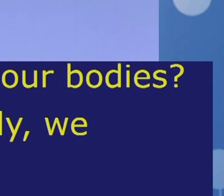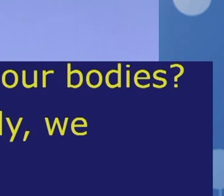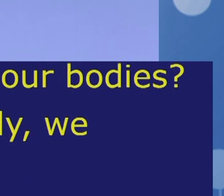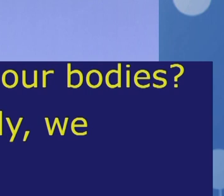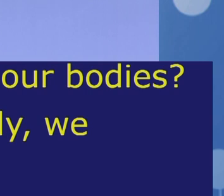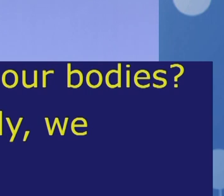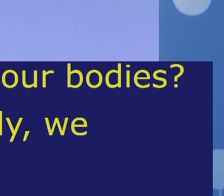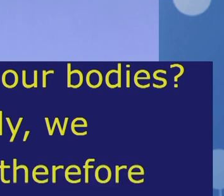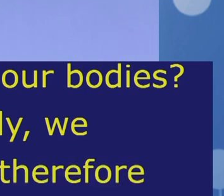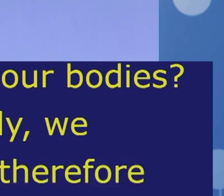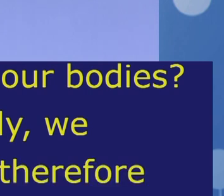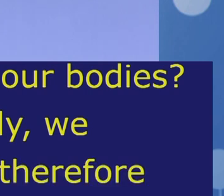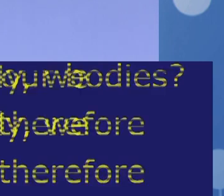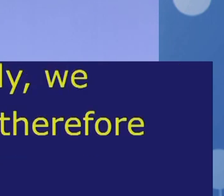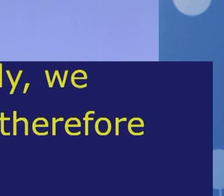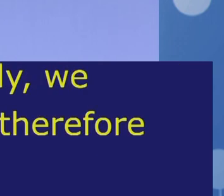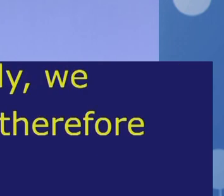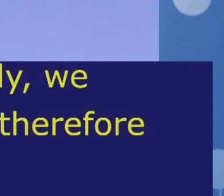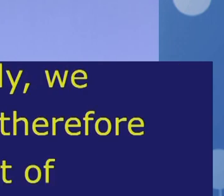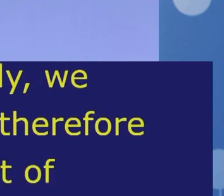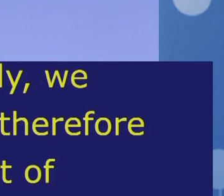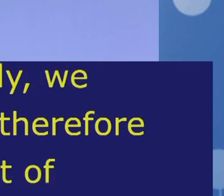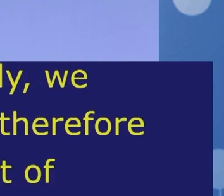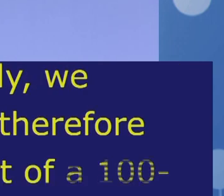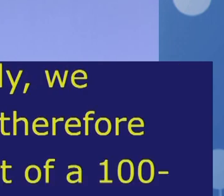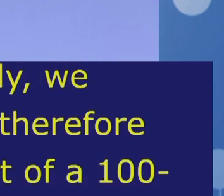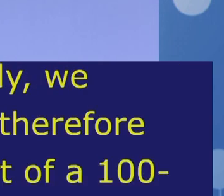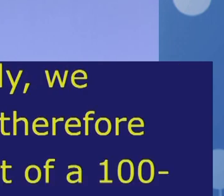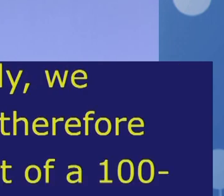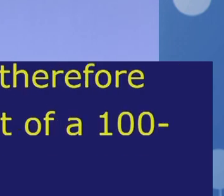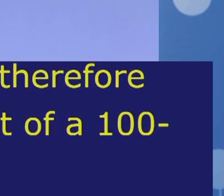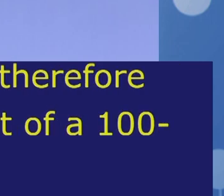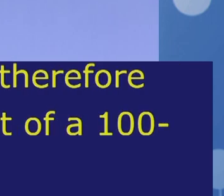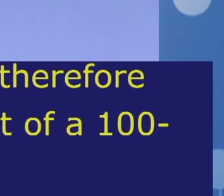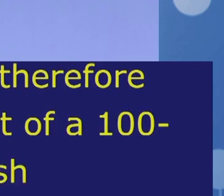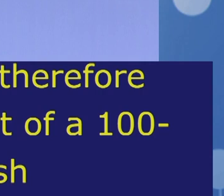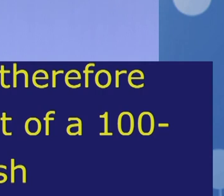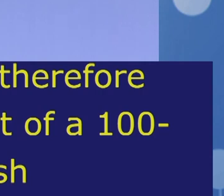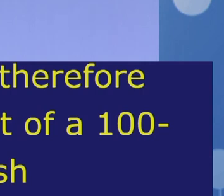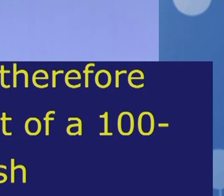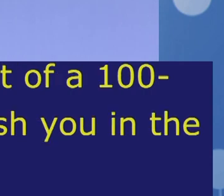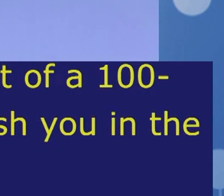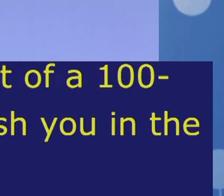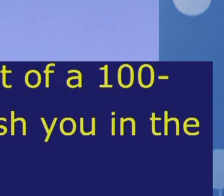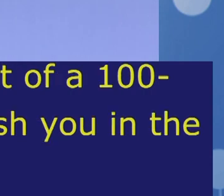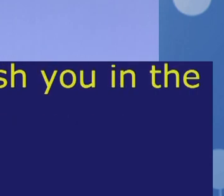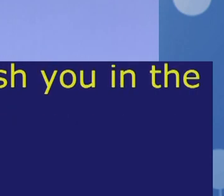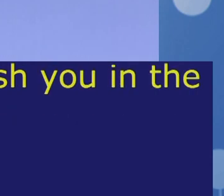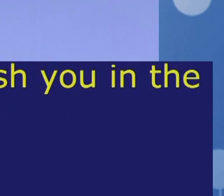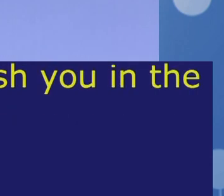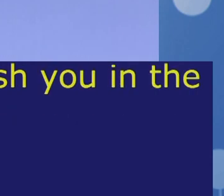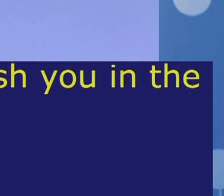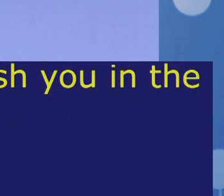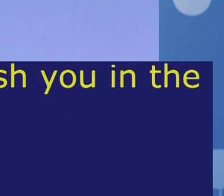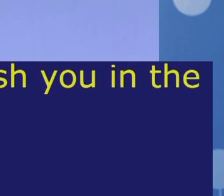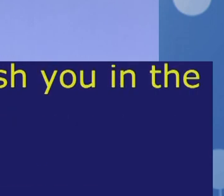и звуки столь важны для нас, как людей, для наших тел, для нашего организма? Почему это так существенно? Прежде всего, потому